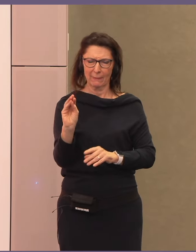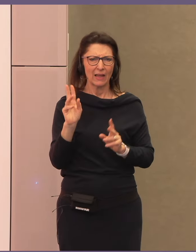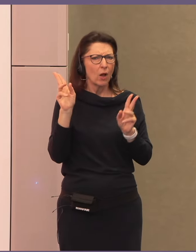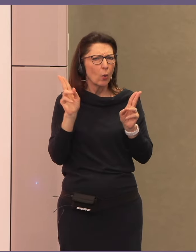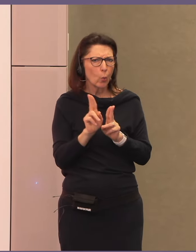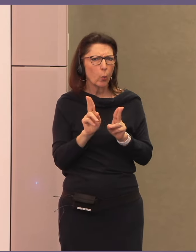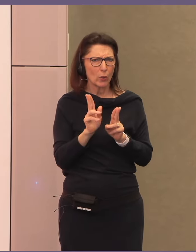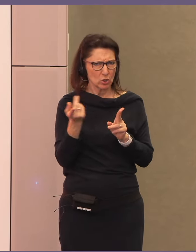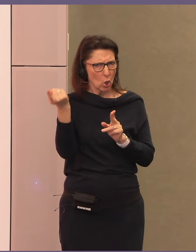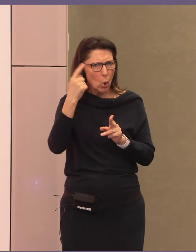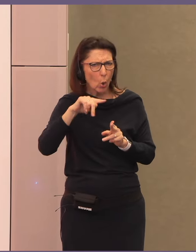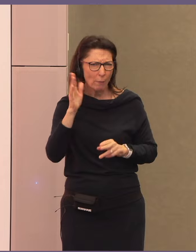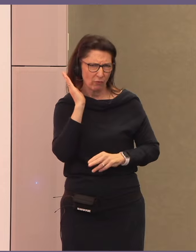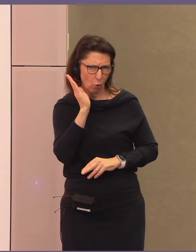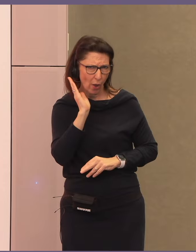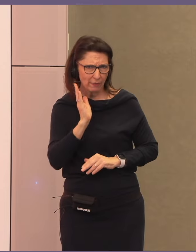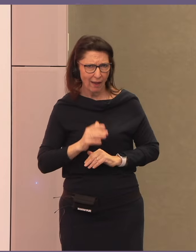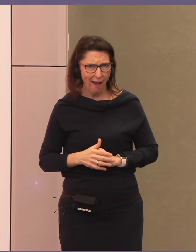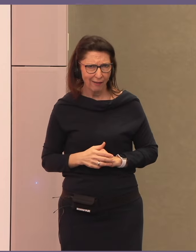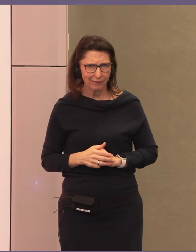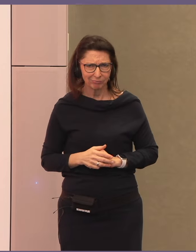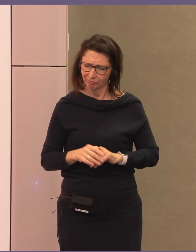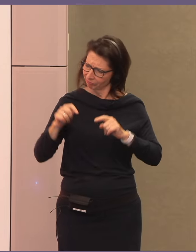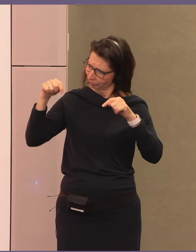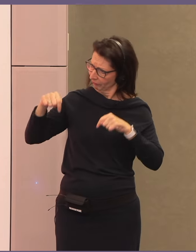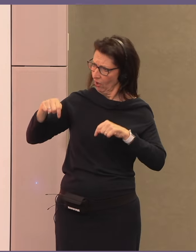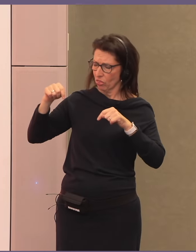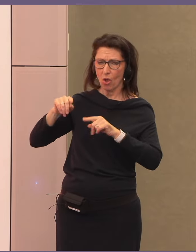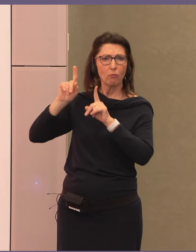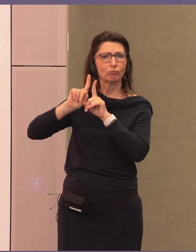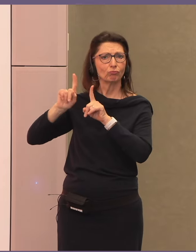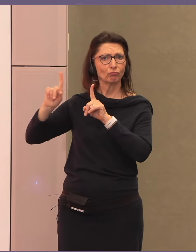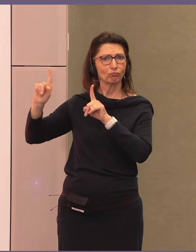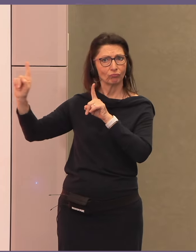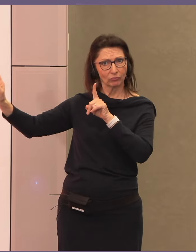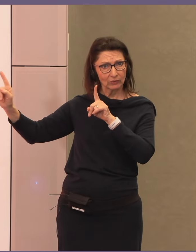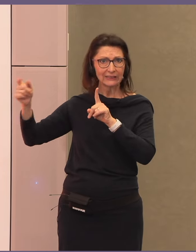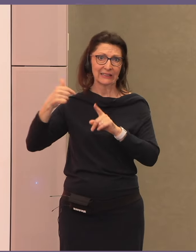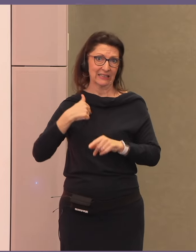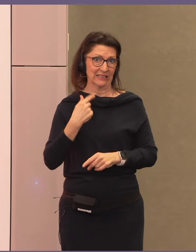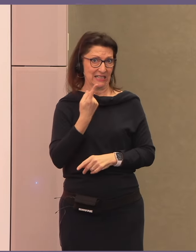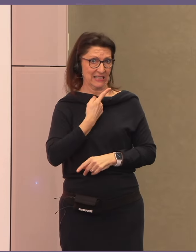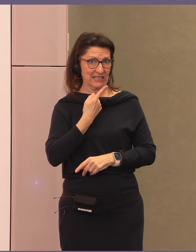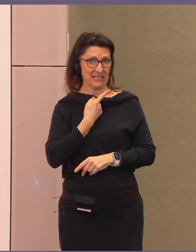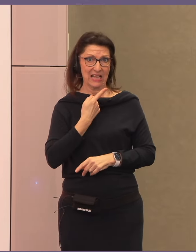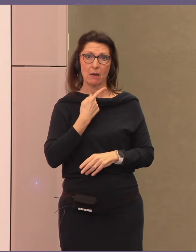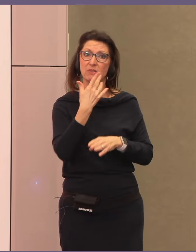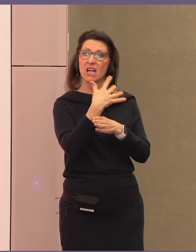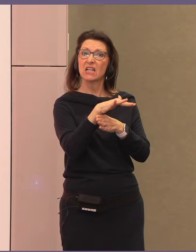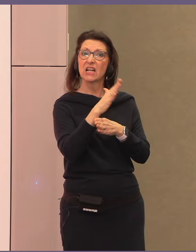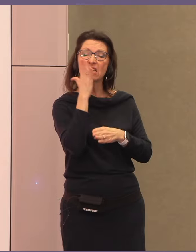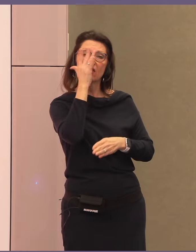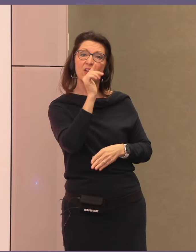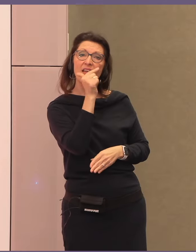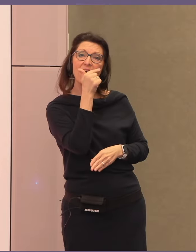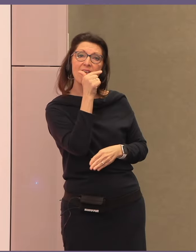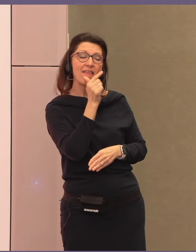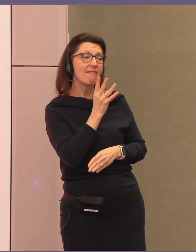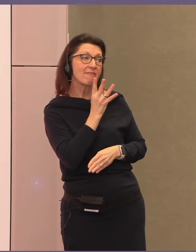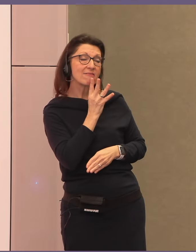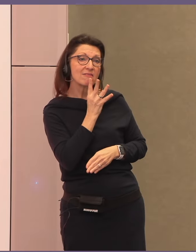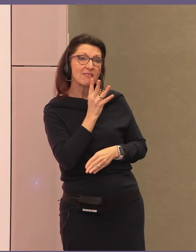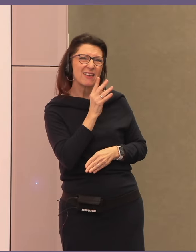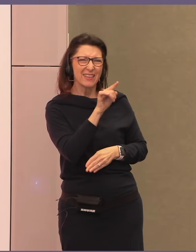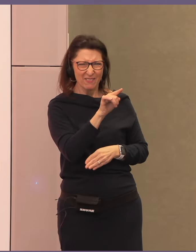sozusagen eine Gesprächsrunde hier auf der Bühne geben, wo ich auch auf Englisch mich mit einem Gast unterhalten werde. Wer sich da